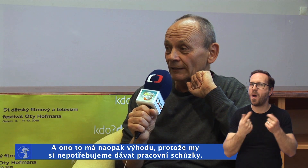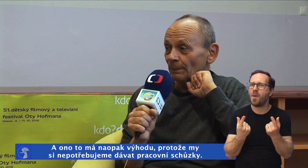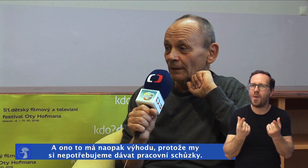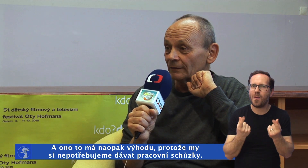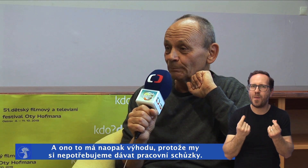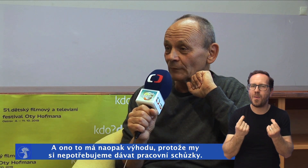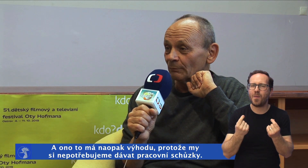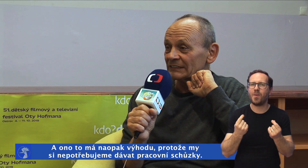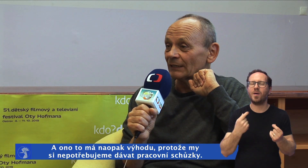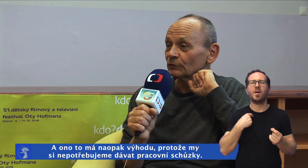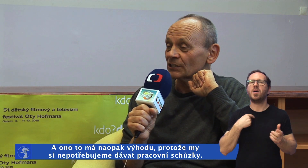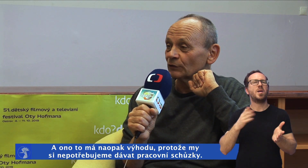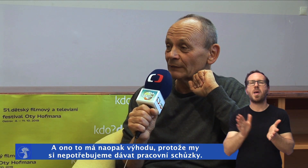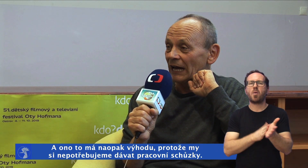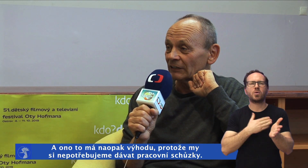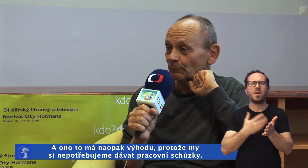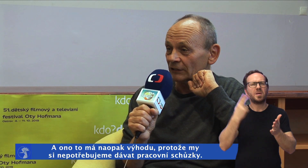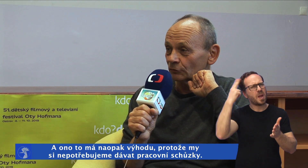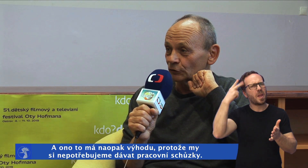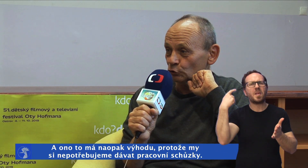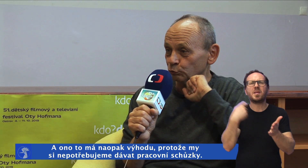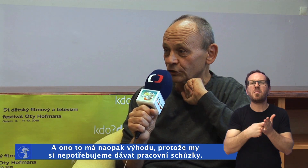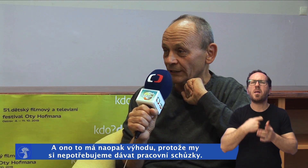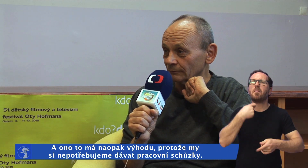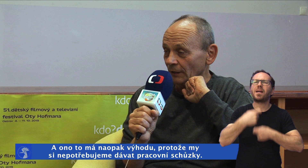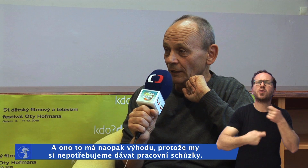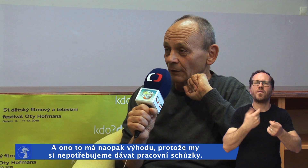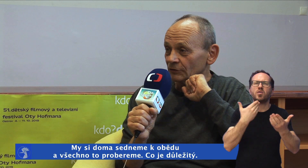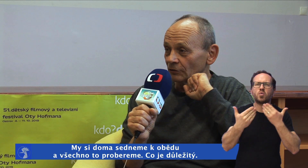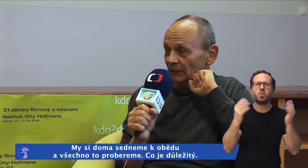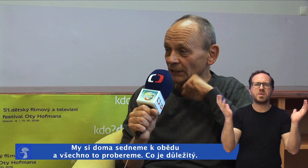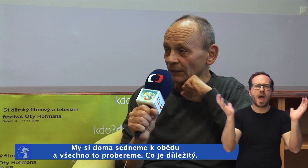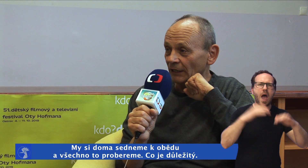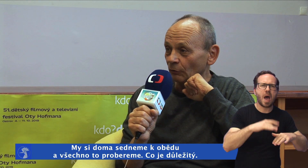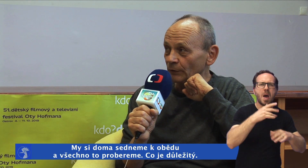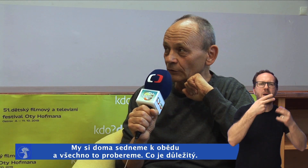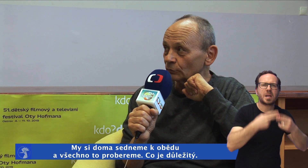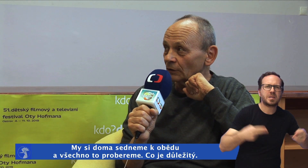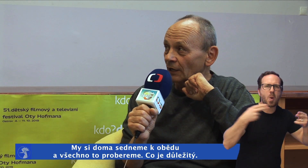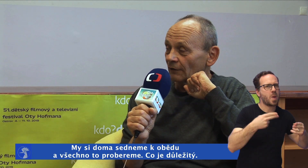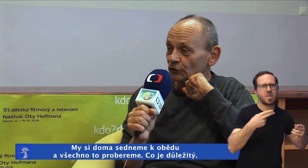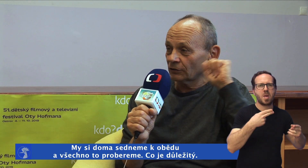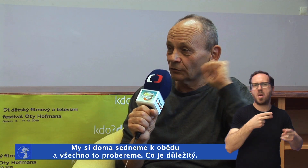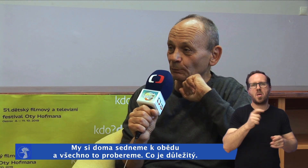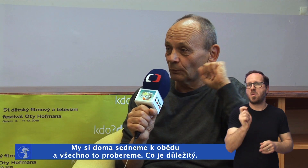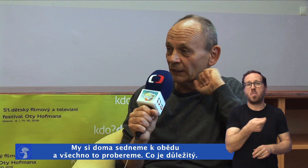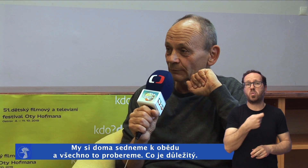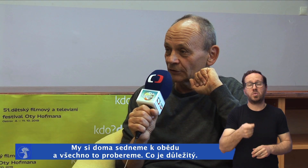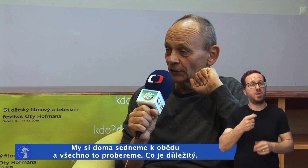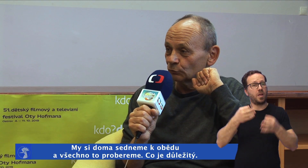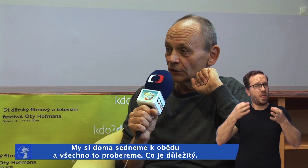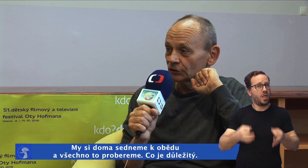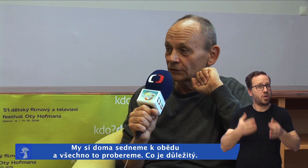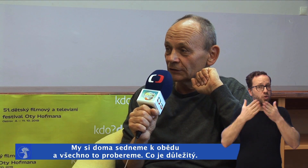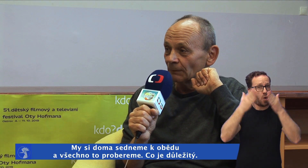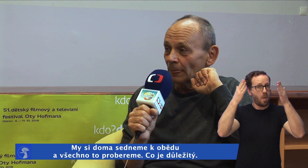protože my si nepotřebujeme dávat pracovní schůzky. My si doma sedneme k obědu a všechno to probereme, co